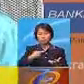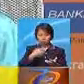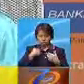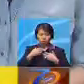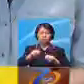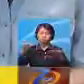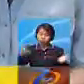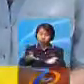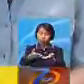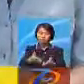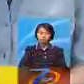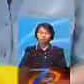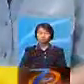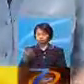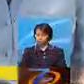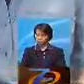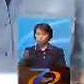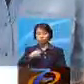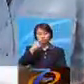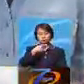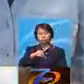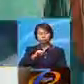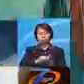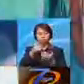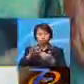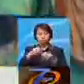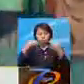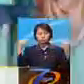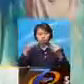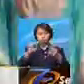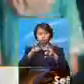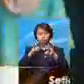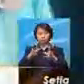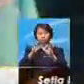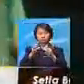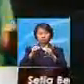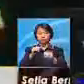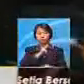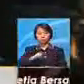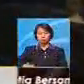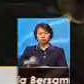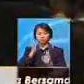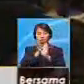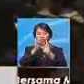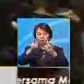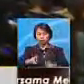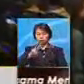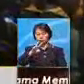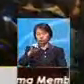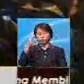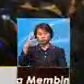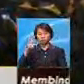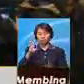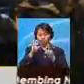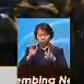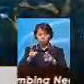other Jalan abizkikian sepas Mais perasmi mesyuarat agong tahunan bank rakyat 2016 yang